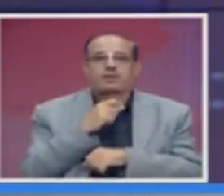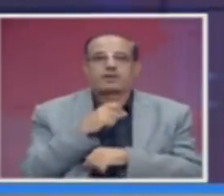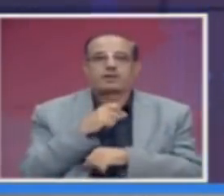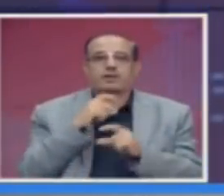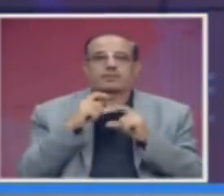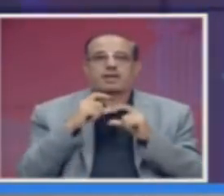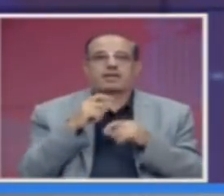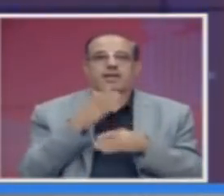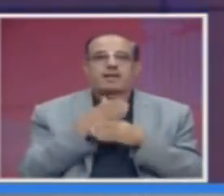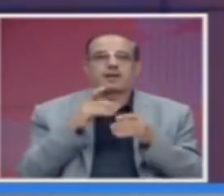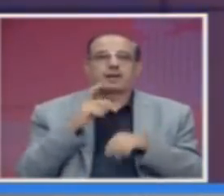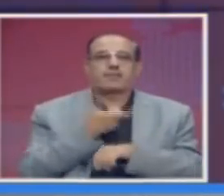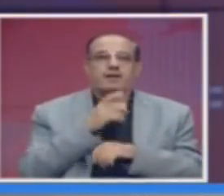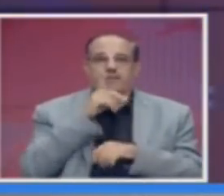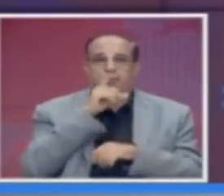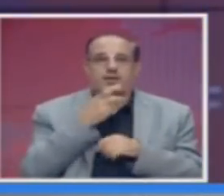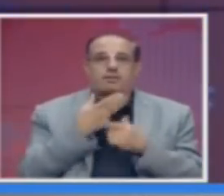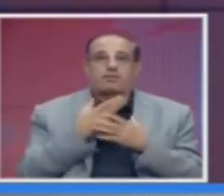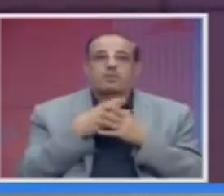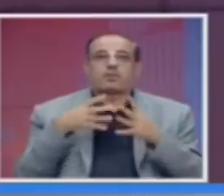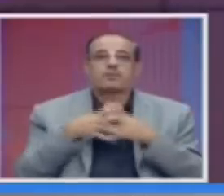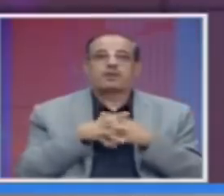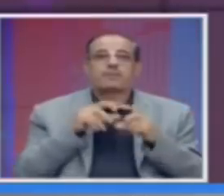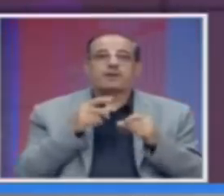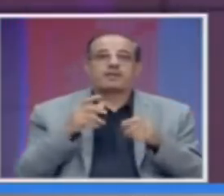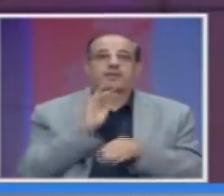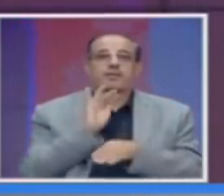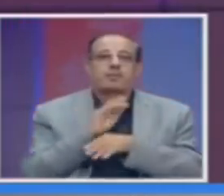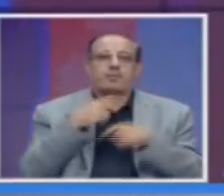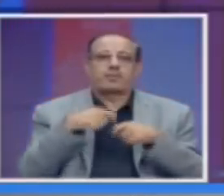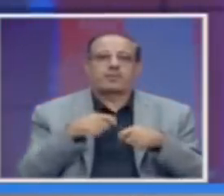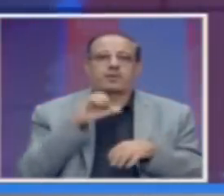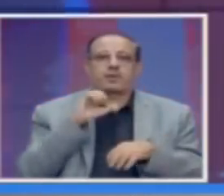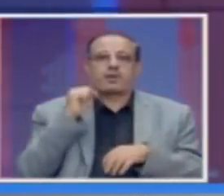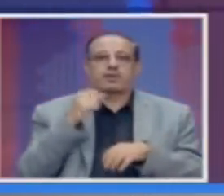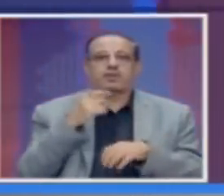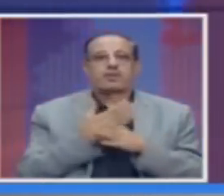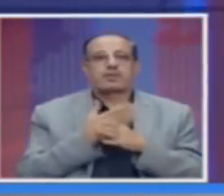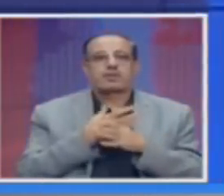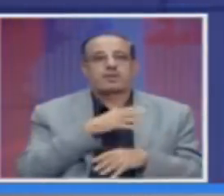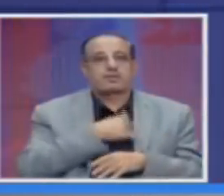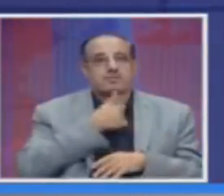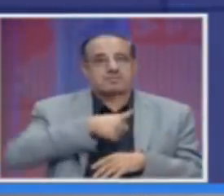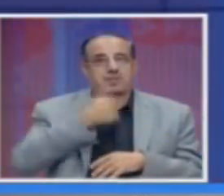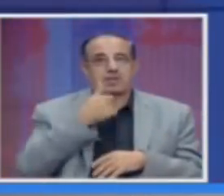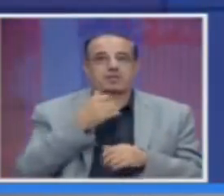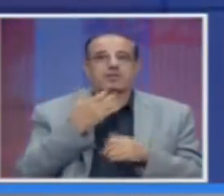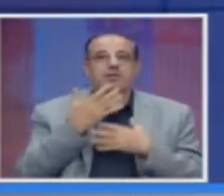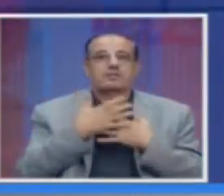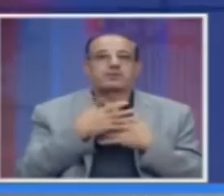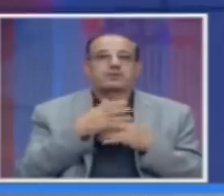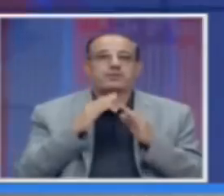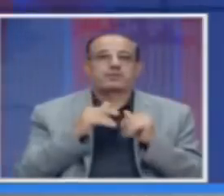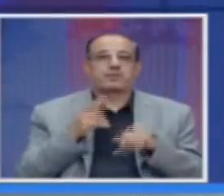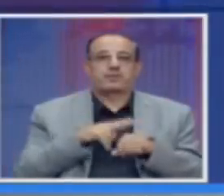التعمير الألماني بالقاهرة، مشيرا إلى أن مشاركة البنك في تمويل مشروعات الكهرباء يعد ثقة في نجاح القطاع